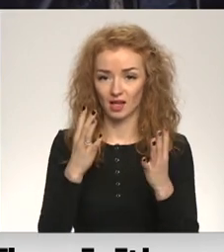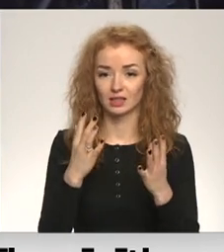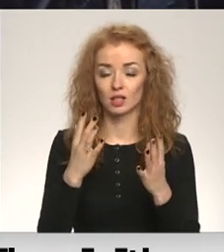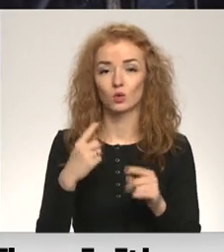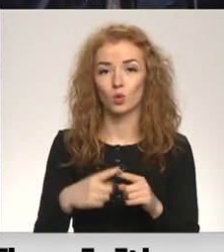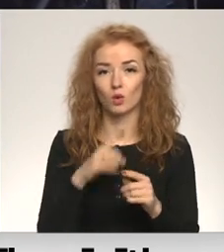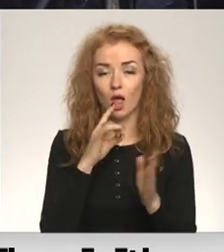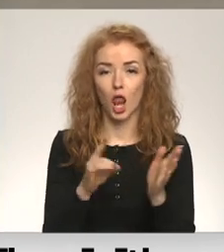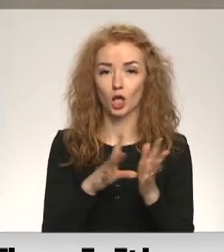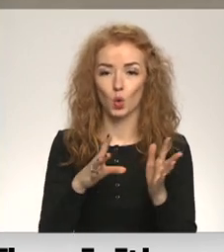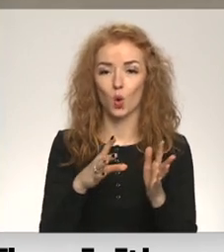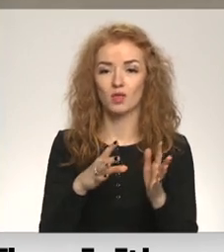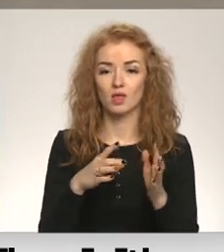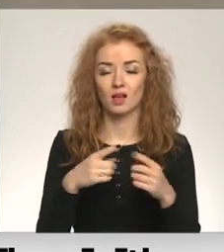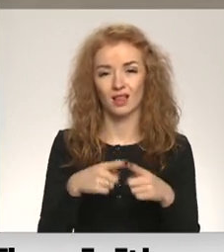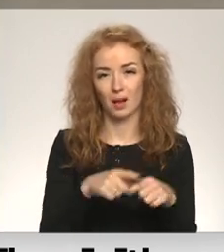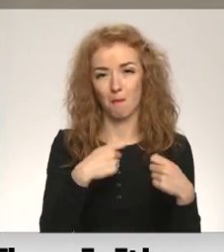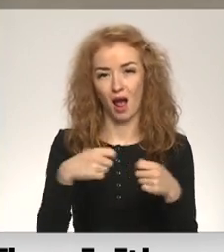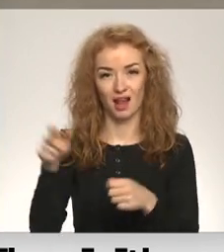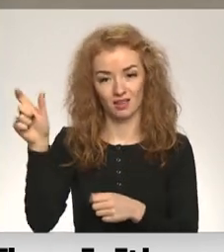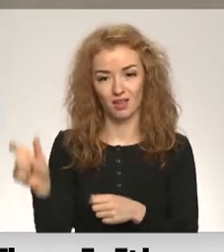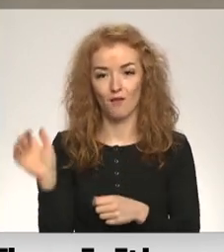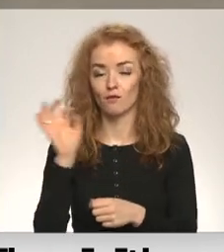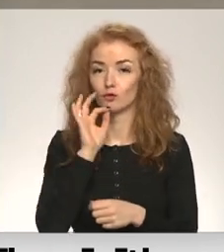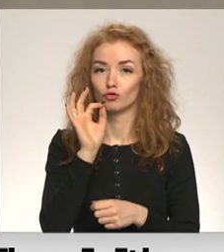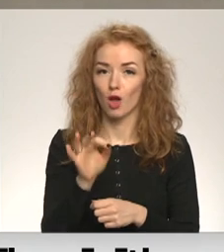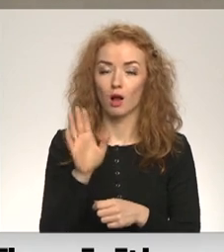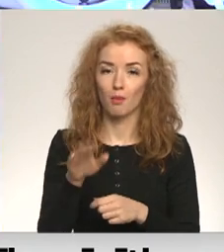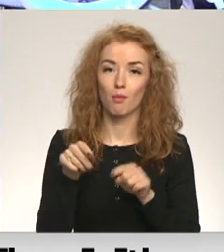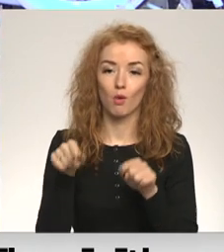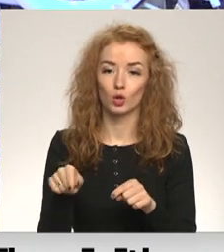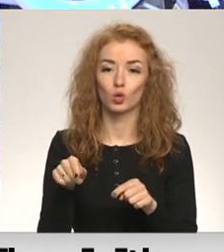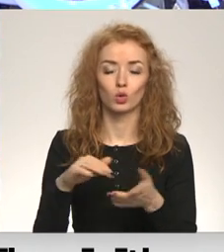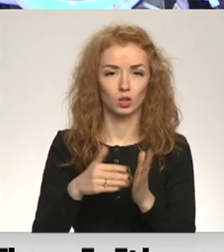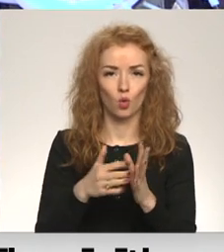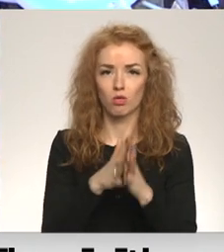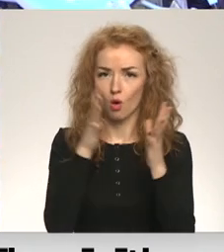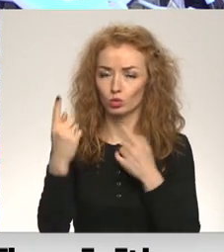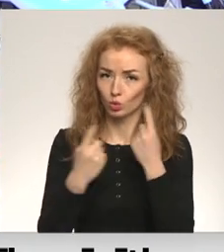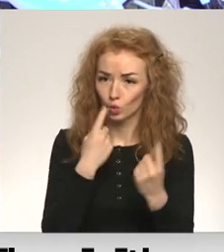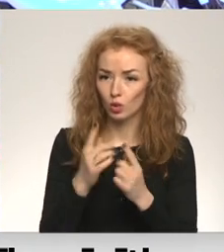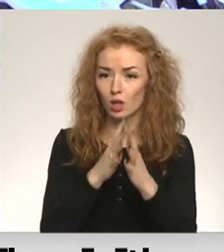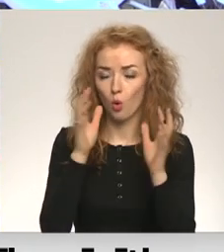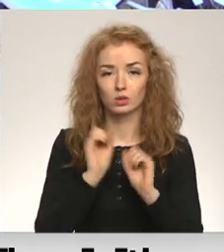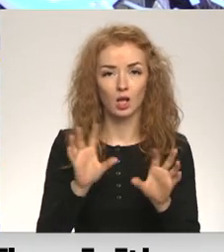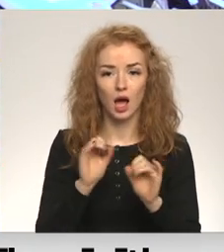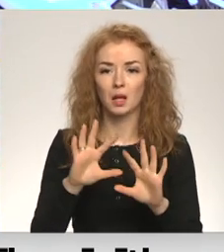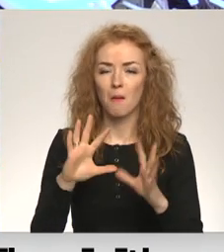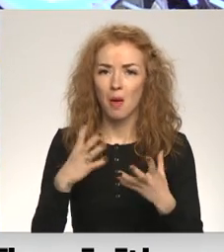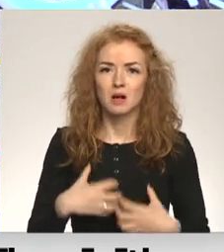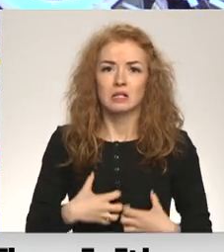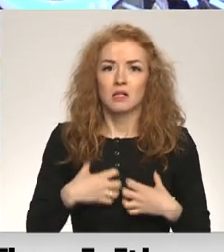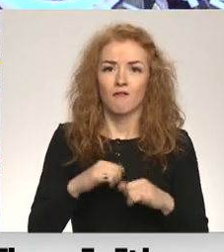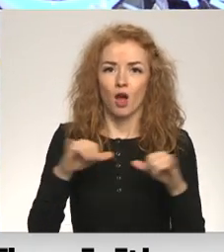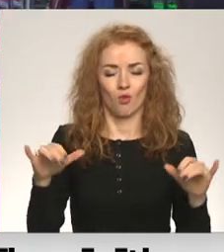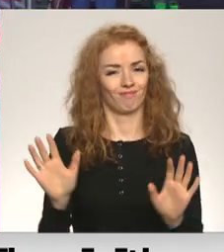elektronikas preču pārdevējs Sirats atzīmējot, ka par notiekošo daudz runā, daudz stāsta, bet paniku nevajag vairot.